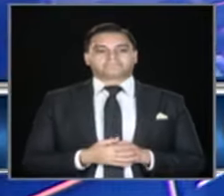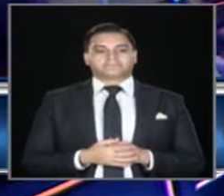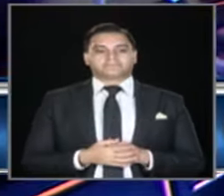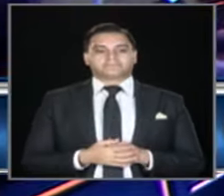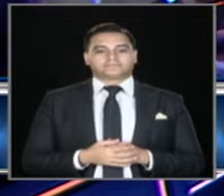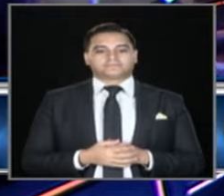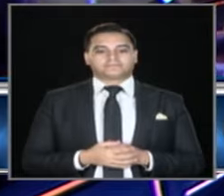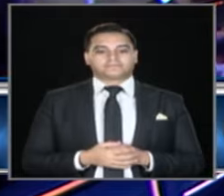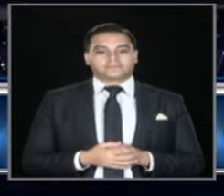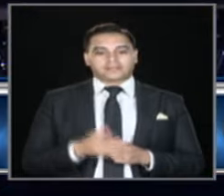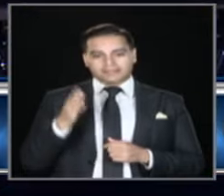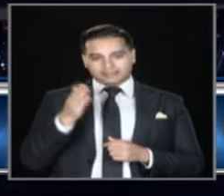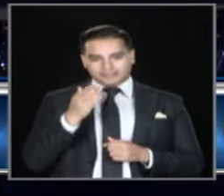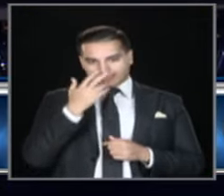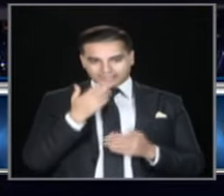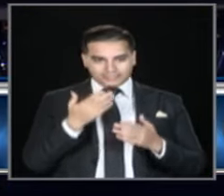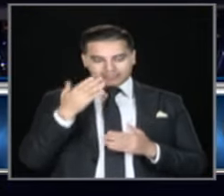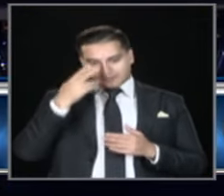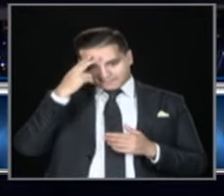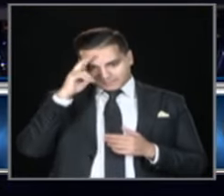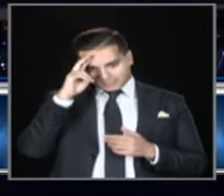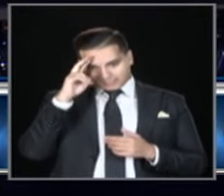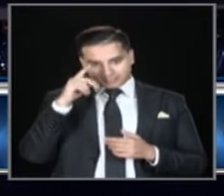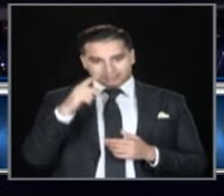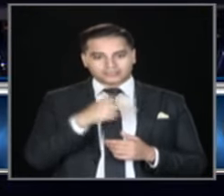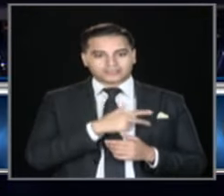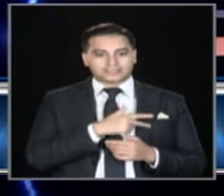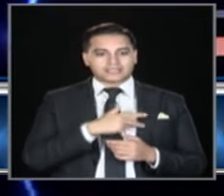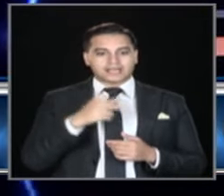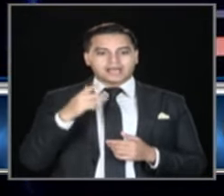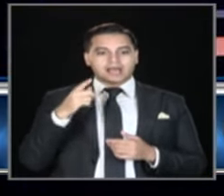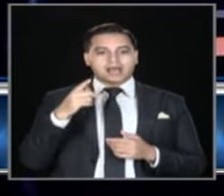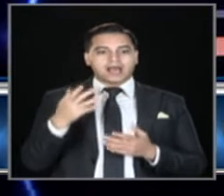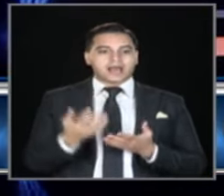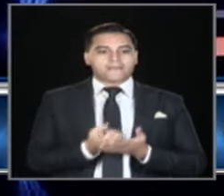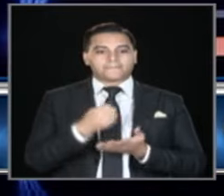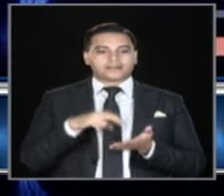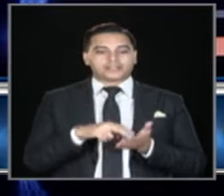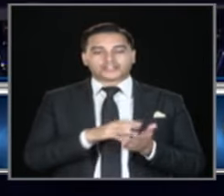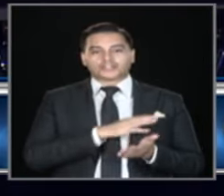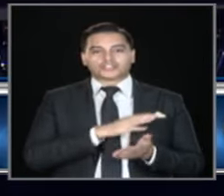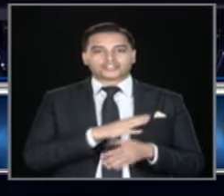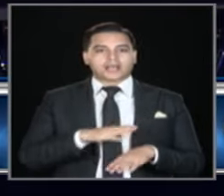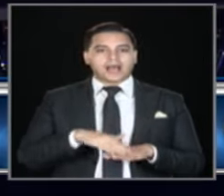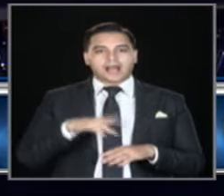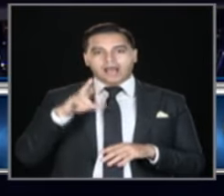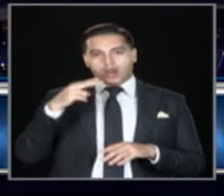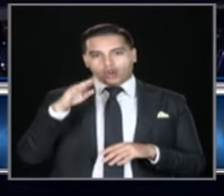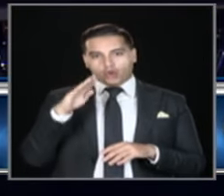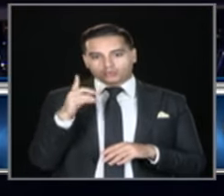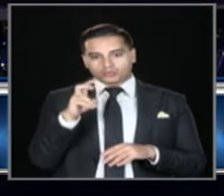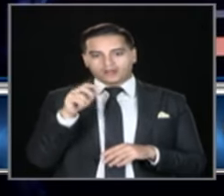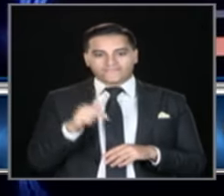الاني تاريخ من هو الصحابي الجليل الذي جهز ثلث جيش العسرى في عهد